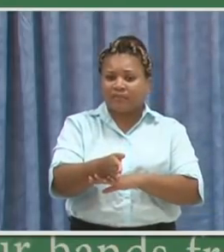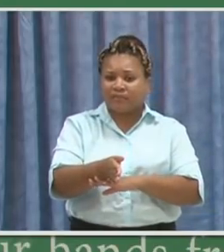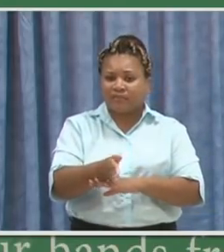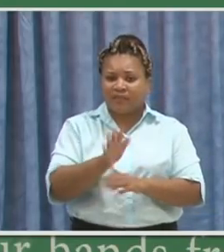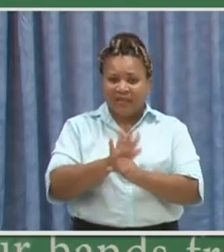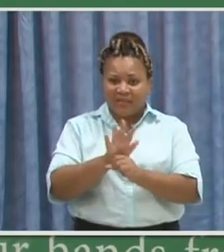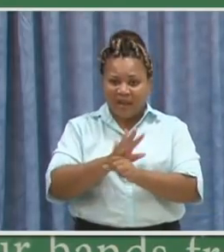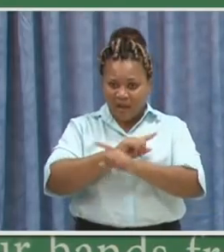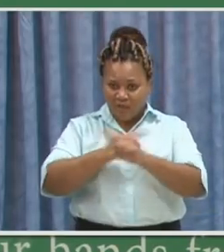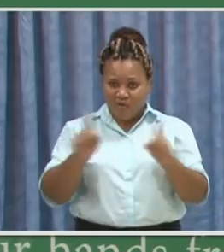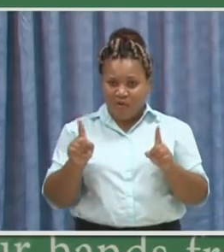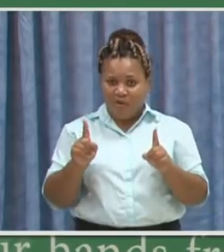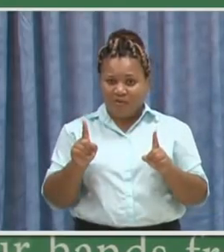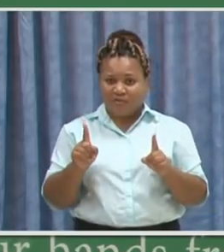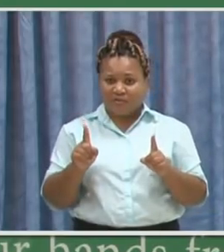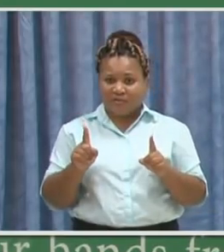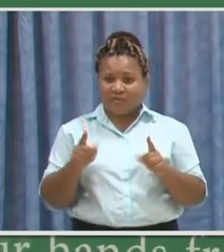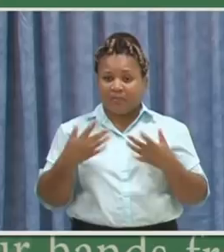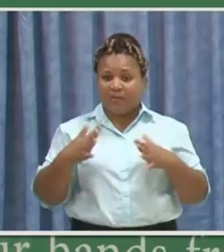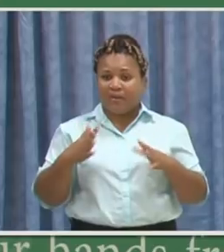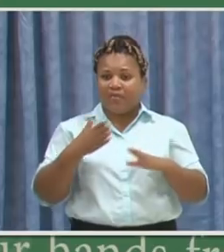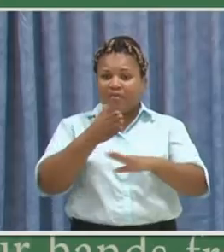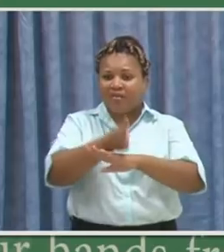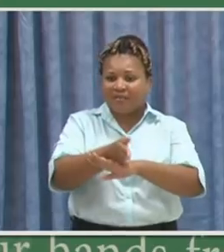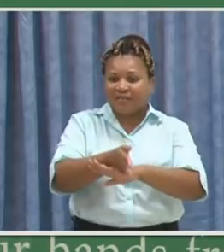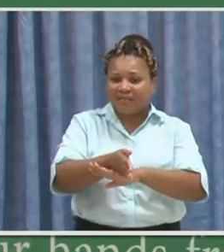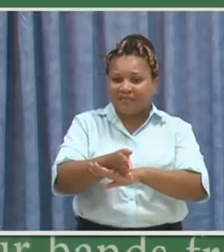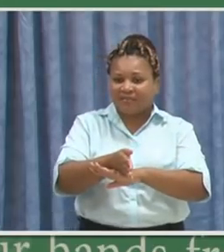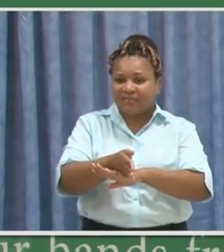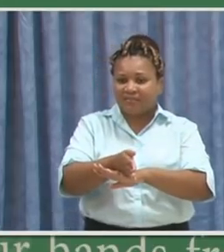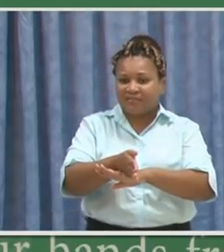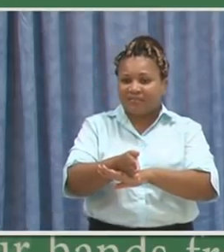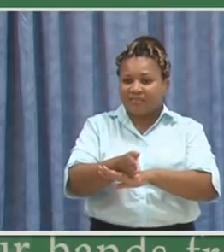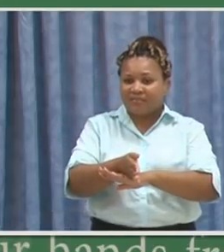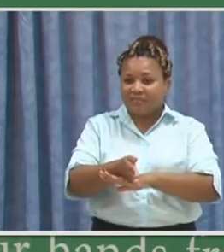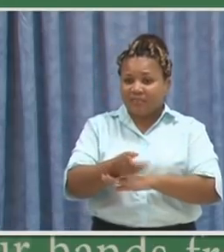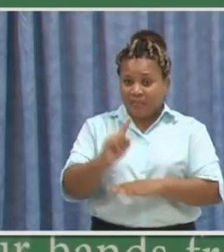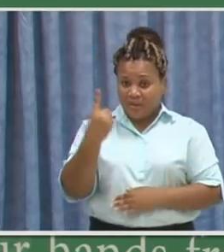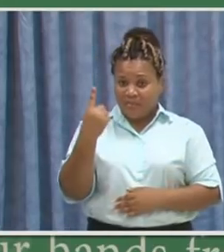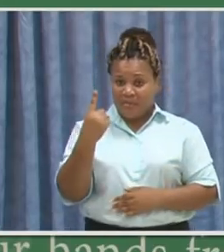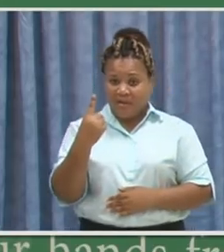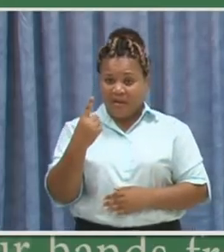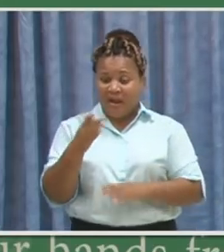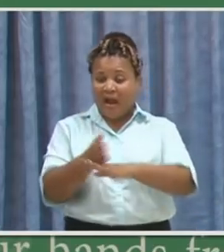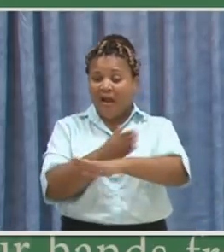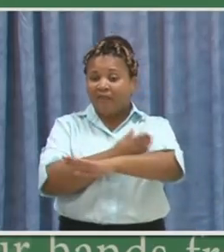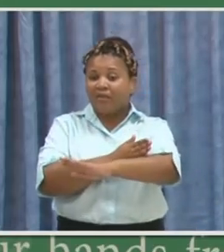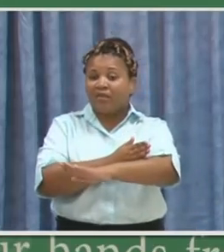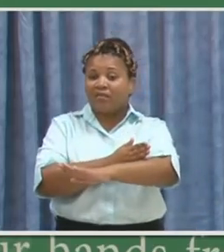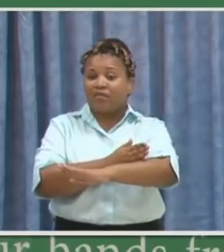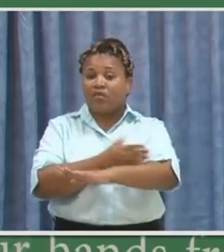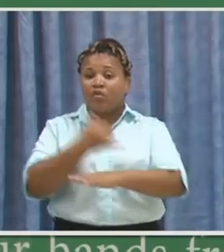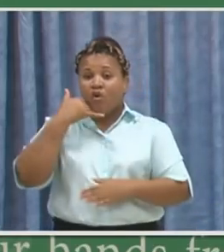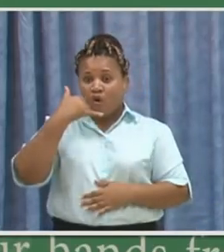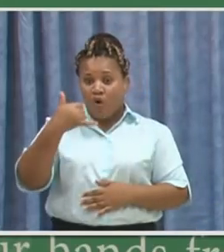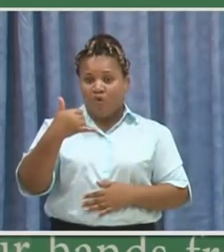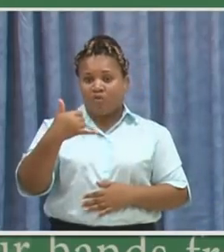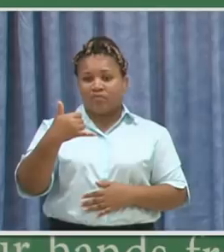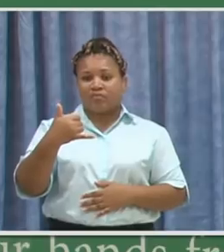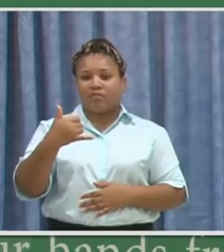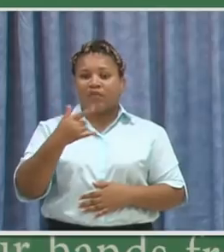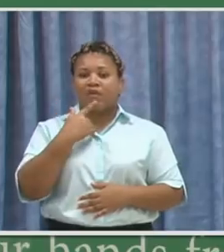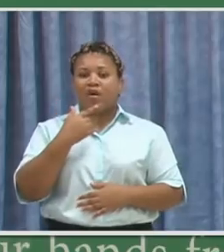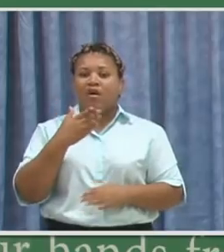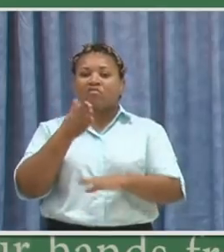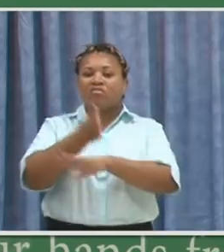Si on fait un booking, then nous capable de site assisé. Mais ce n'est pas tout à pratique qu'on a fait ça. Donc, il y a plusieurs propositions qui nous mettent